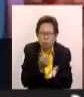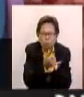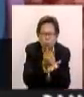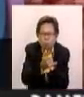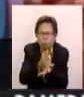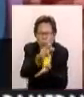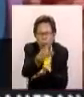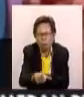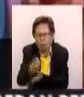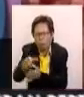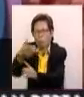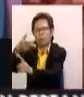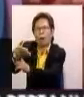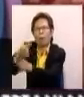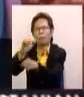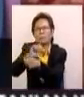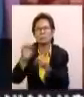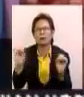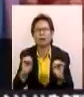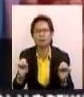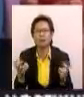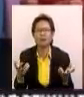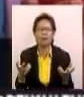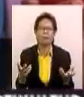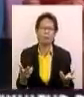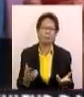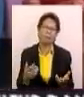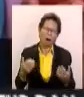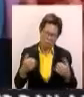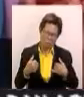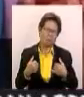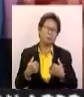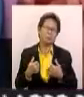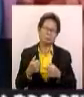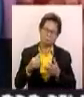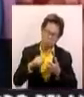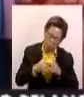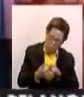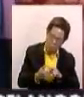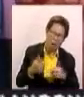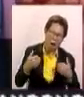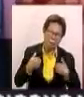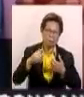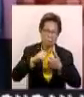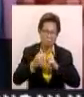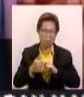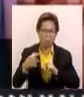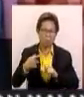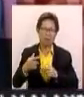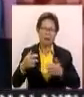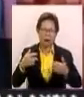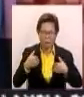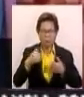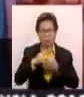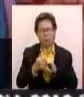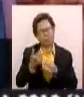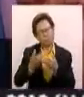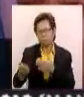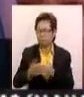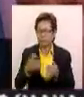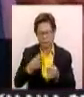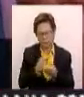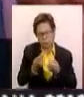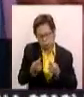yang terkesan. Namun adalah juga kekangan-kekangan, we have to, kita akan cubalah. Ya.